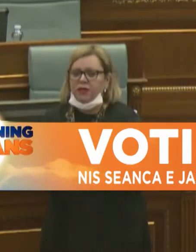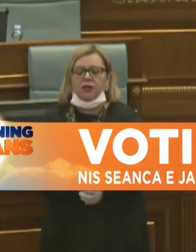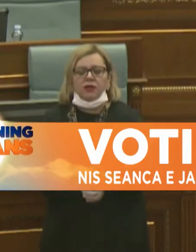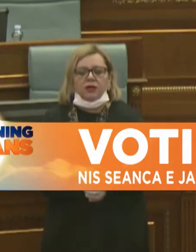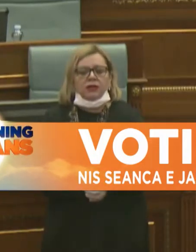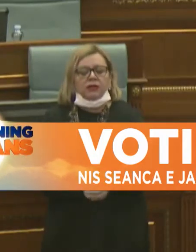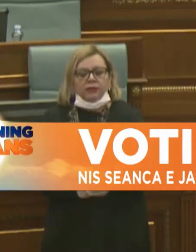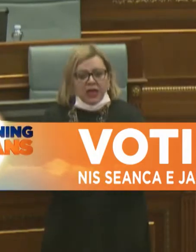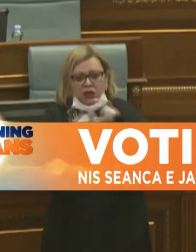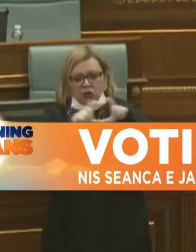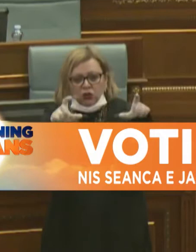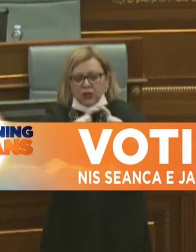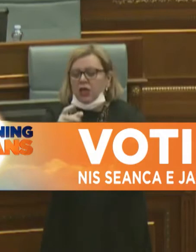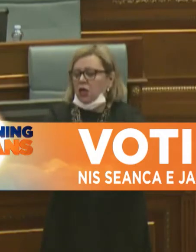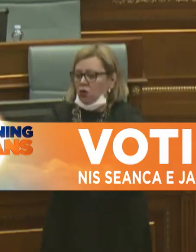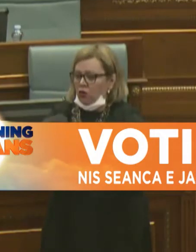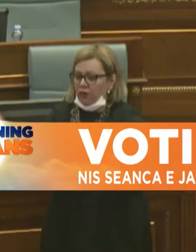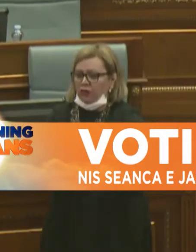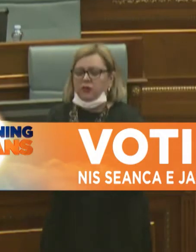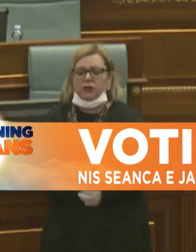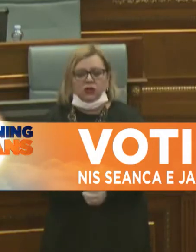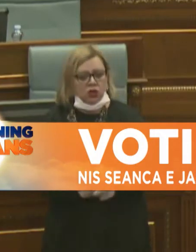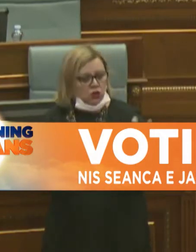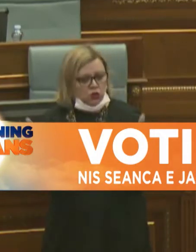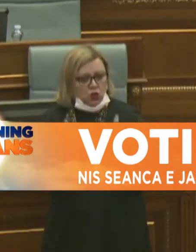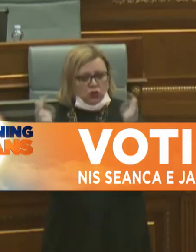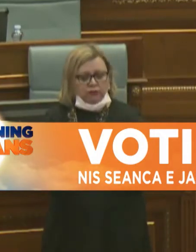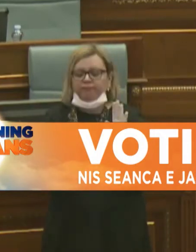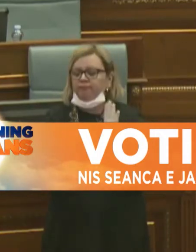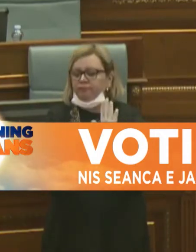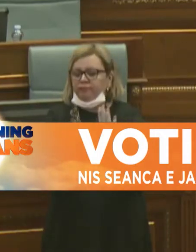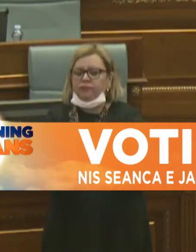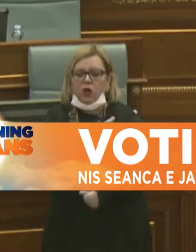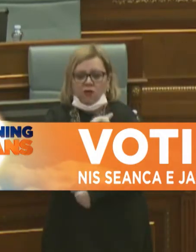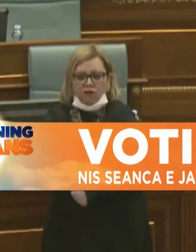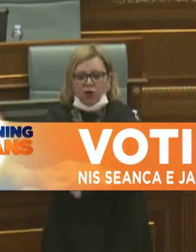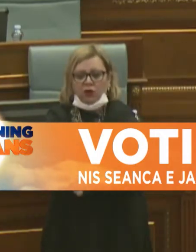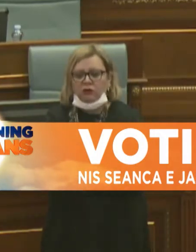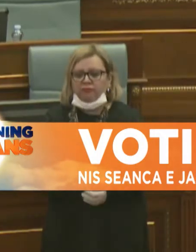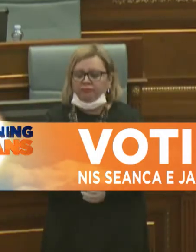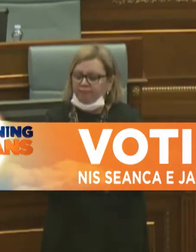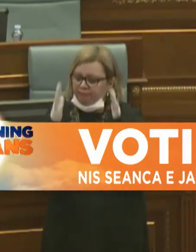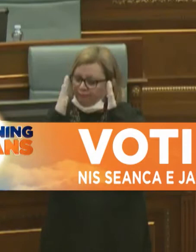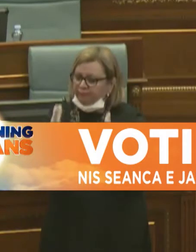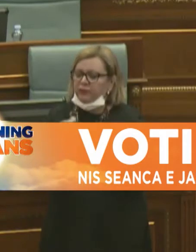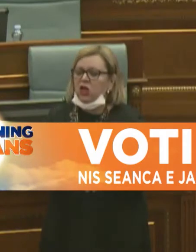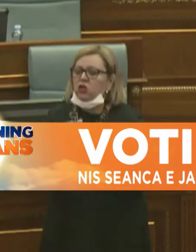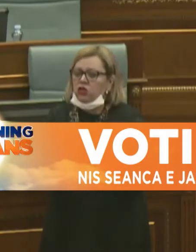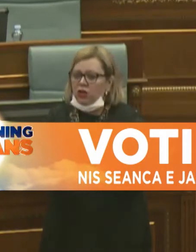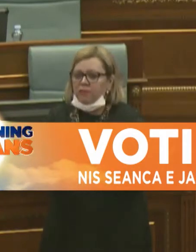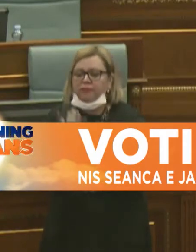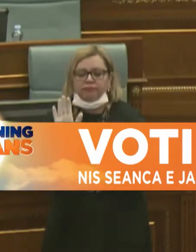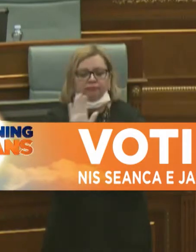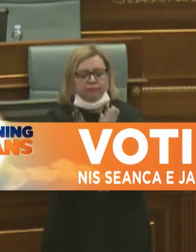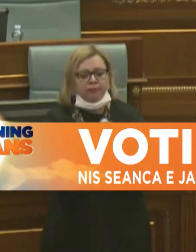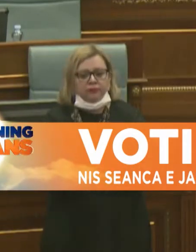kufizuara institucionale dhe ekonomike, si shoqëri kemi të reguar forës për të reaguar me fisnikri në shërbim të atyre